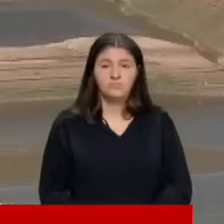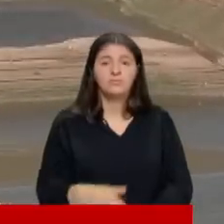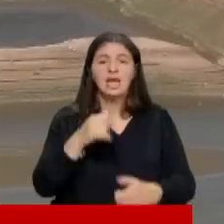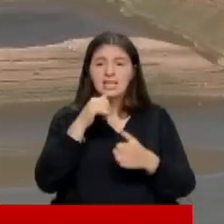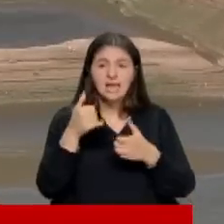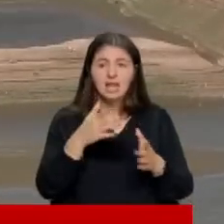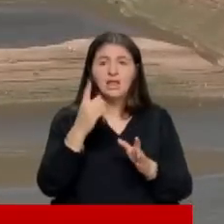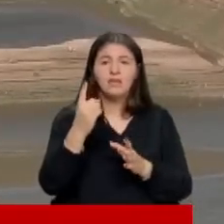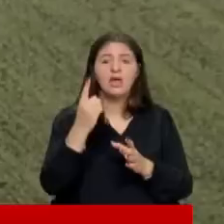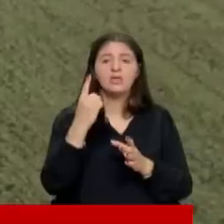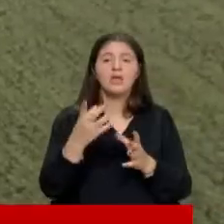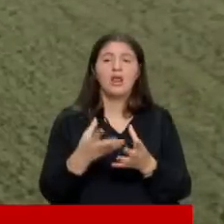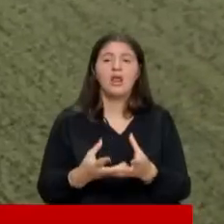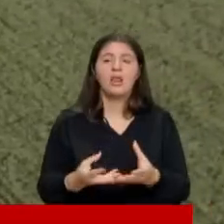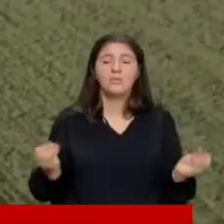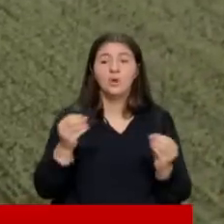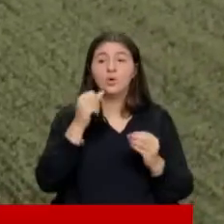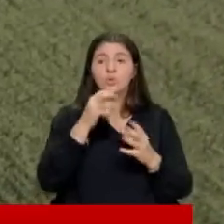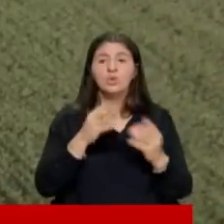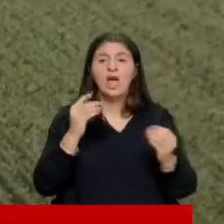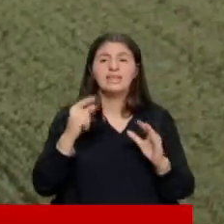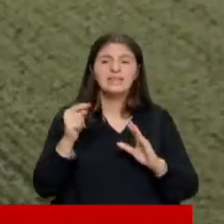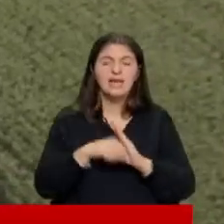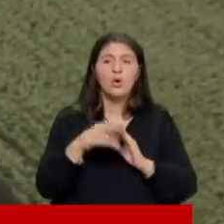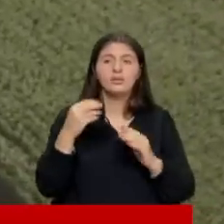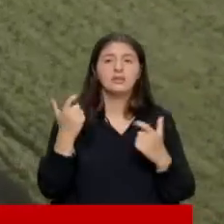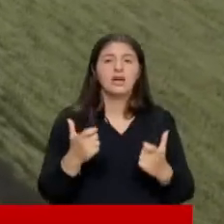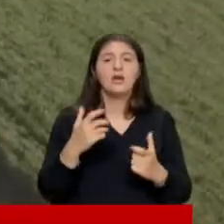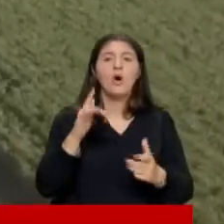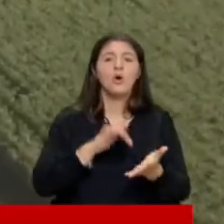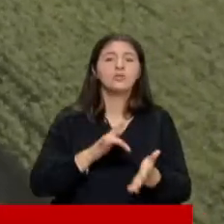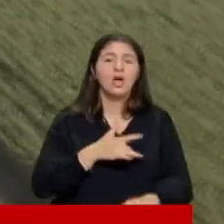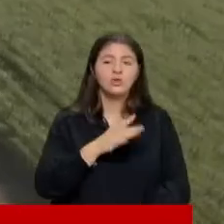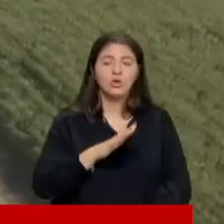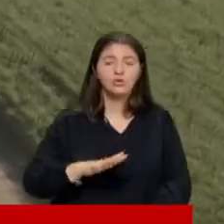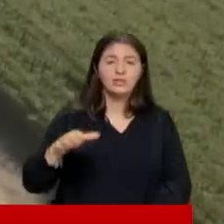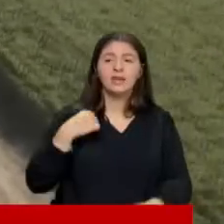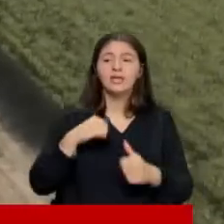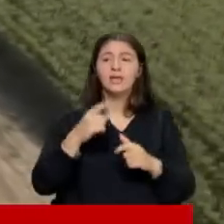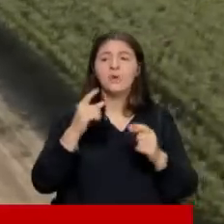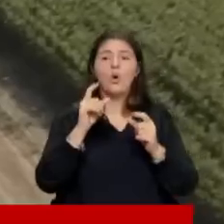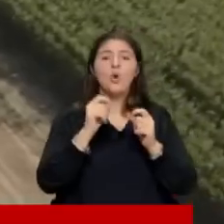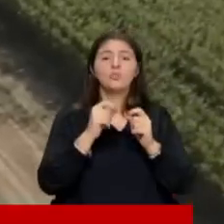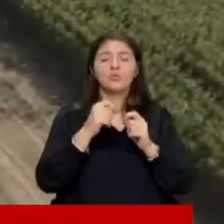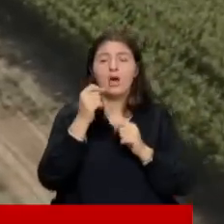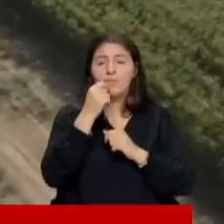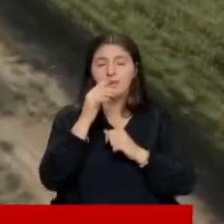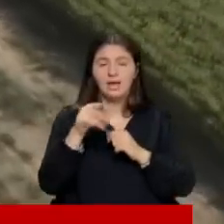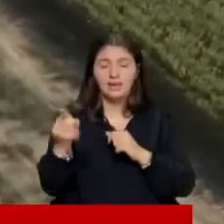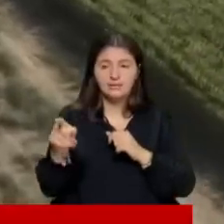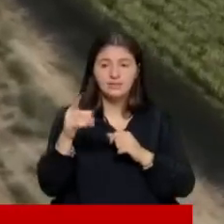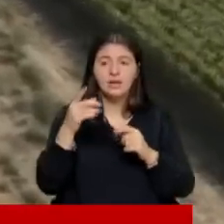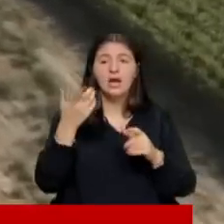Dereler teker teker kurudu kuraklığın en derin olduğu adres orta Anadolu'dan yine bir Obruk Haberi geldi